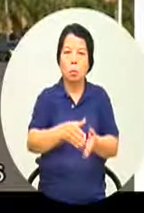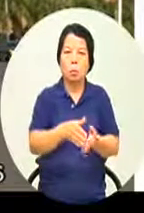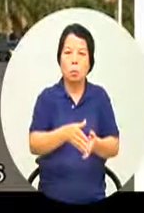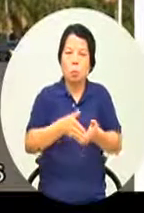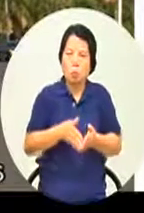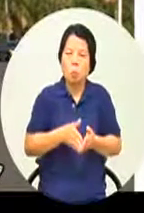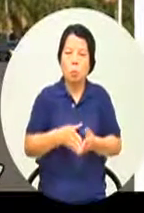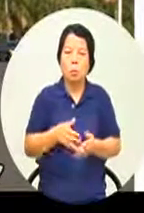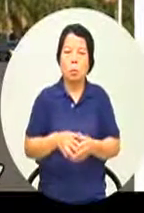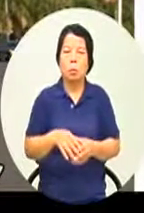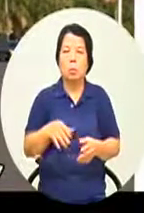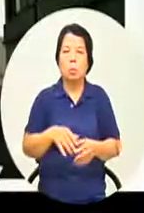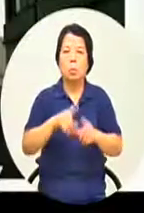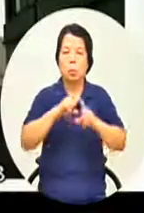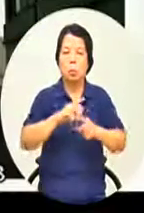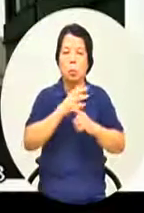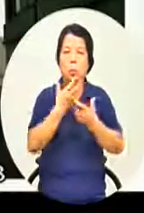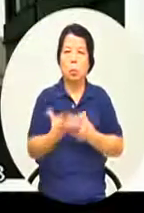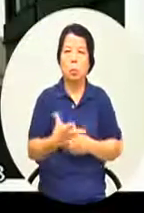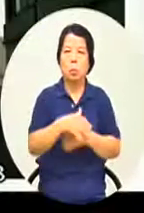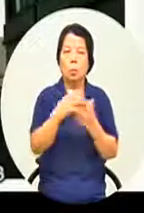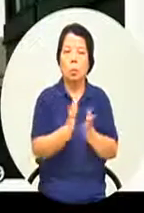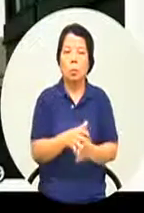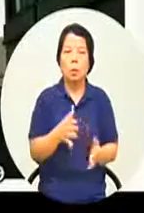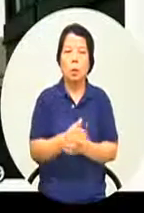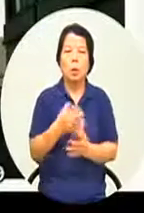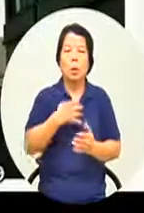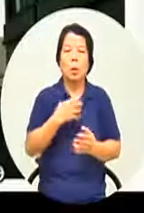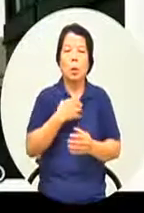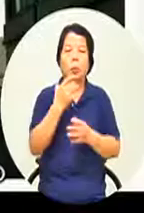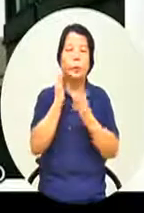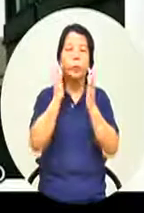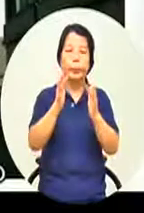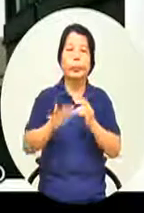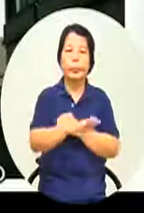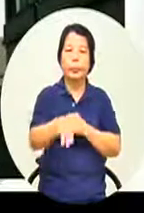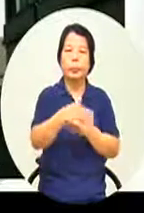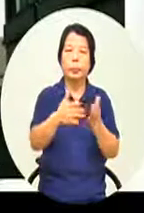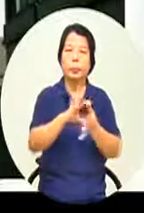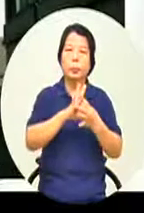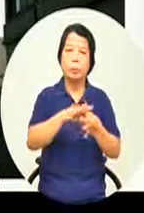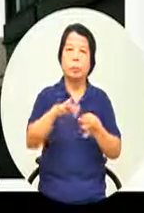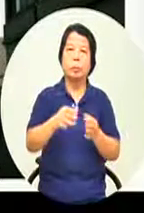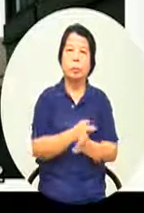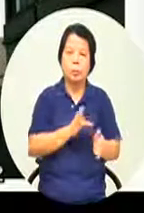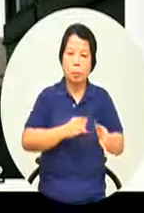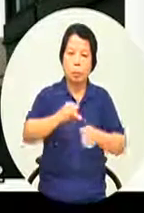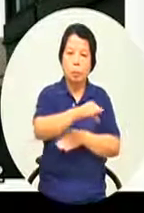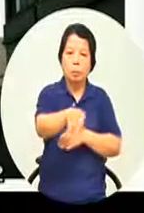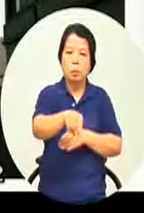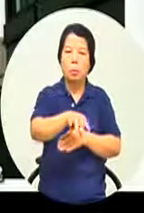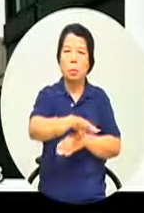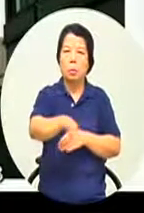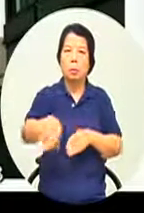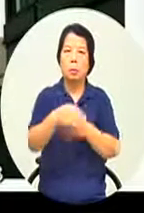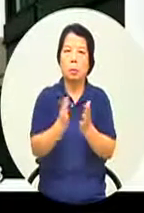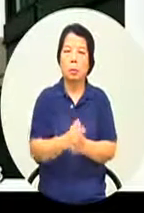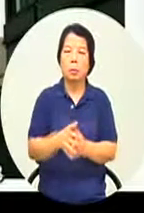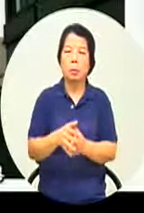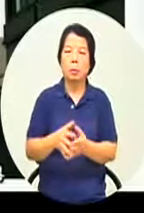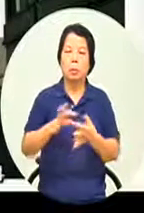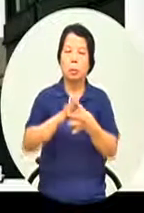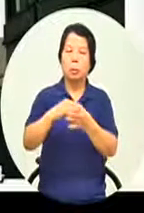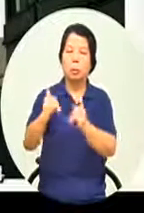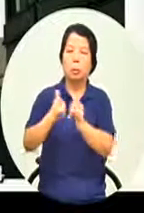很大哦，因为有一个哈罗市场的关系。但从我们的哈罗市场这边一直弯进去，后面有一个集合